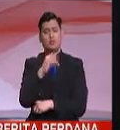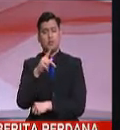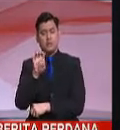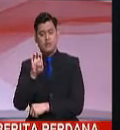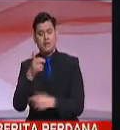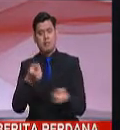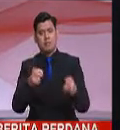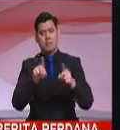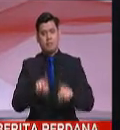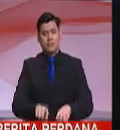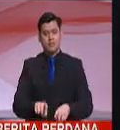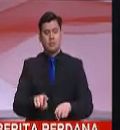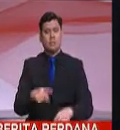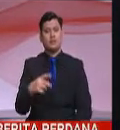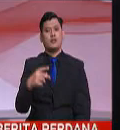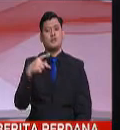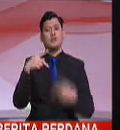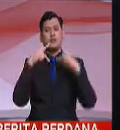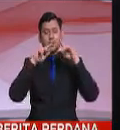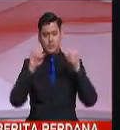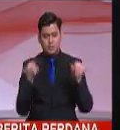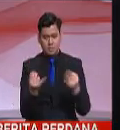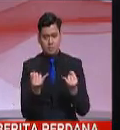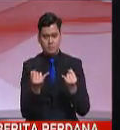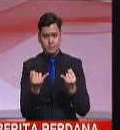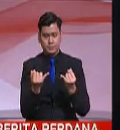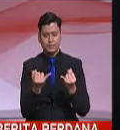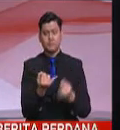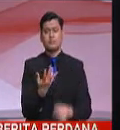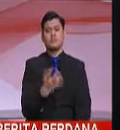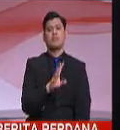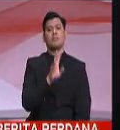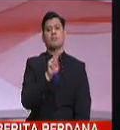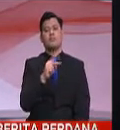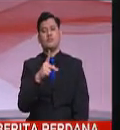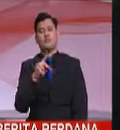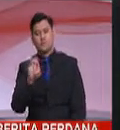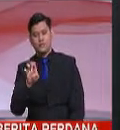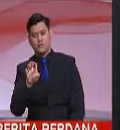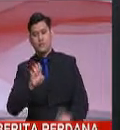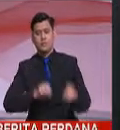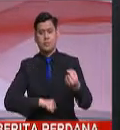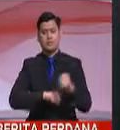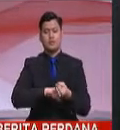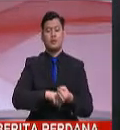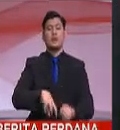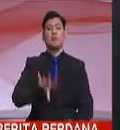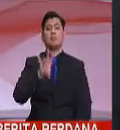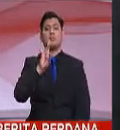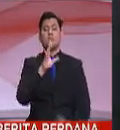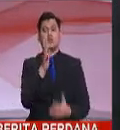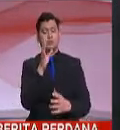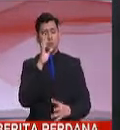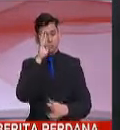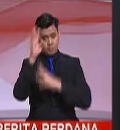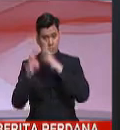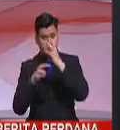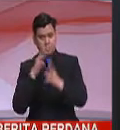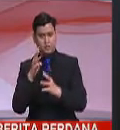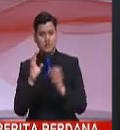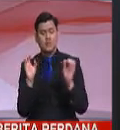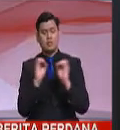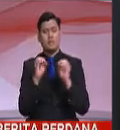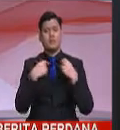Jaya. Sejak Nike menaja jersi pasukan kebangsaan Malaysia, kesemua 7 reka bentuk jersi home sebelum ini adalah tidak